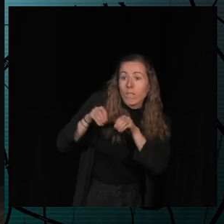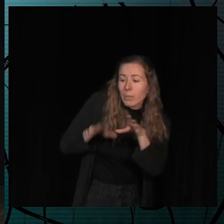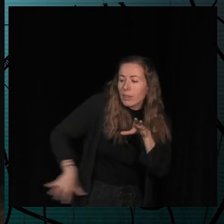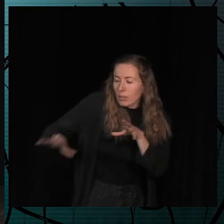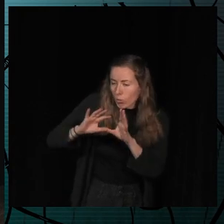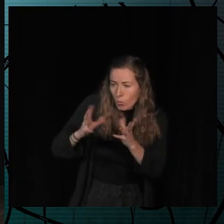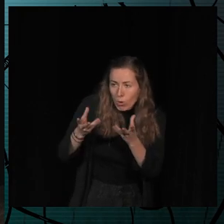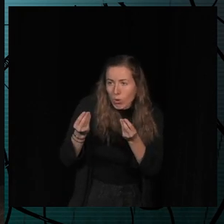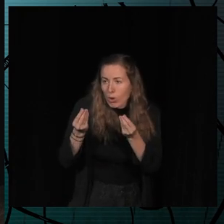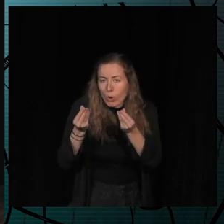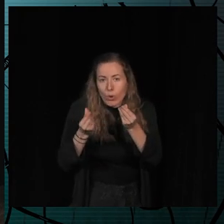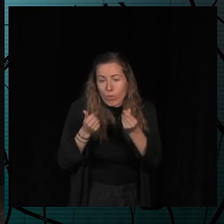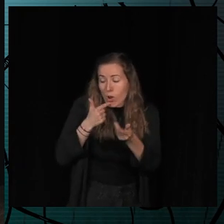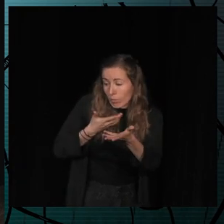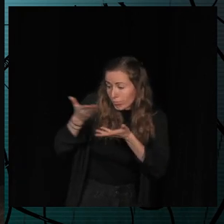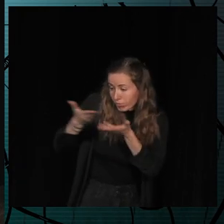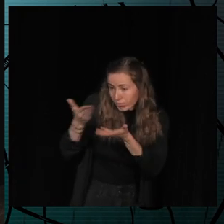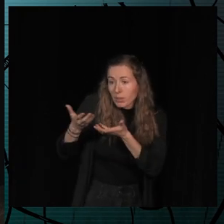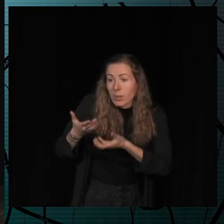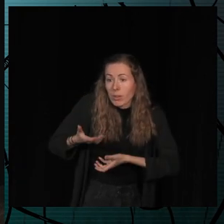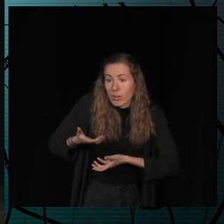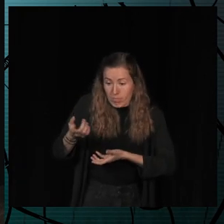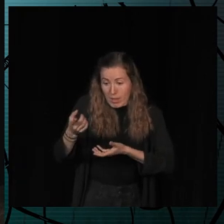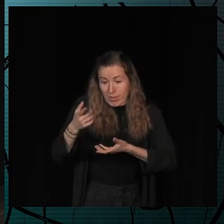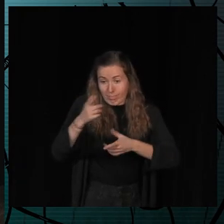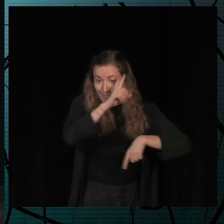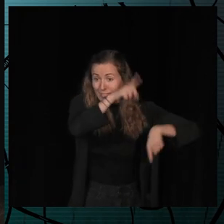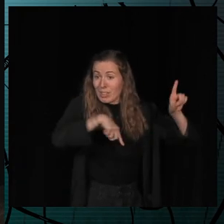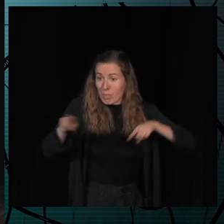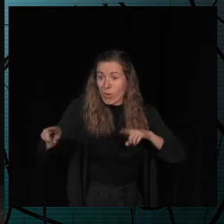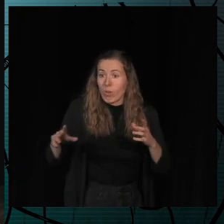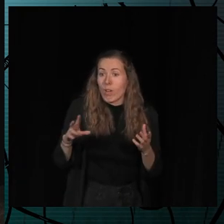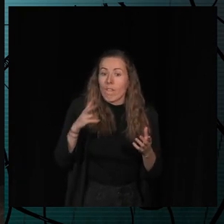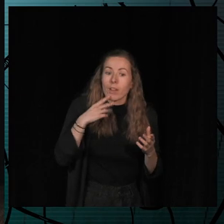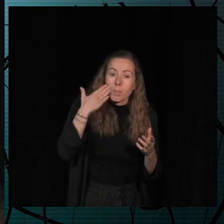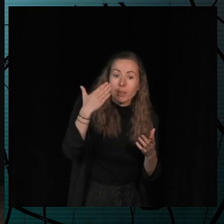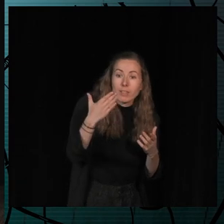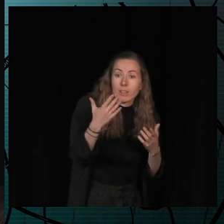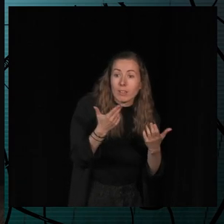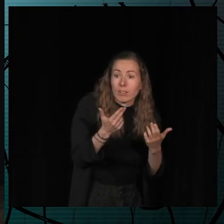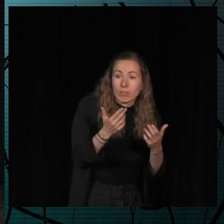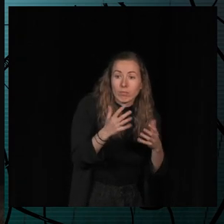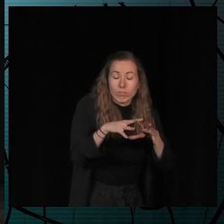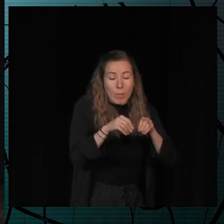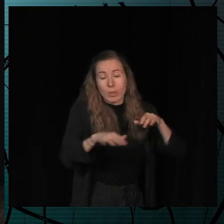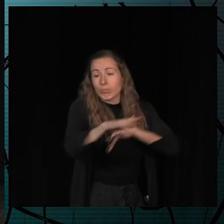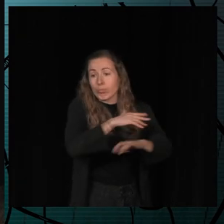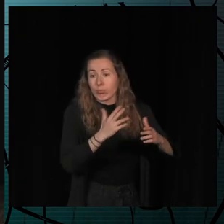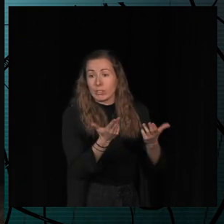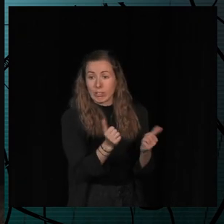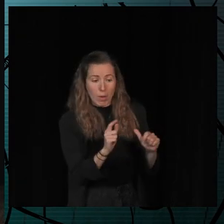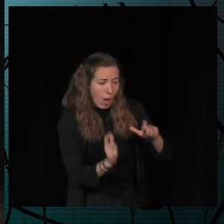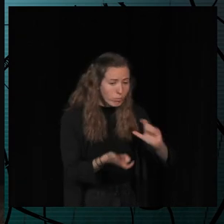on ben les effets des écrans n'ont rien à voir avec ceux dans les milieux où ça va pas bien euh